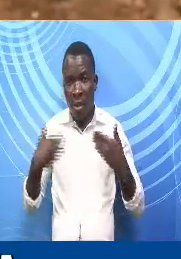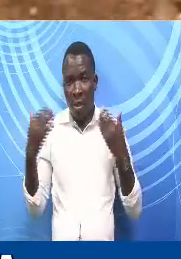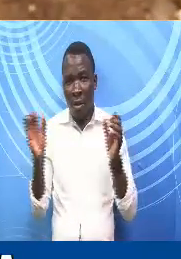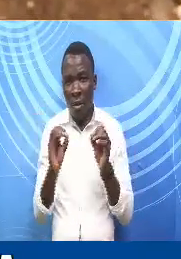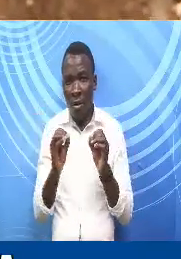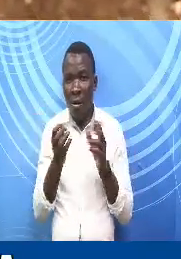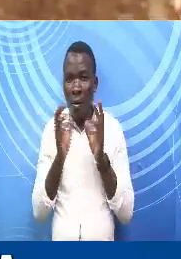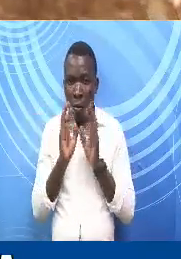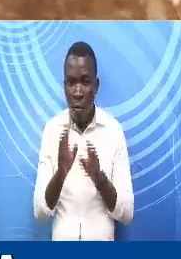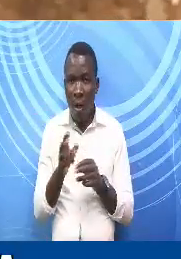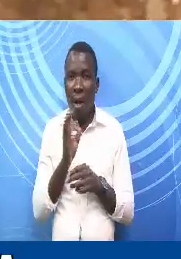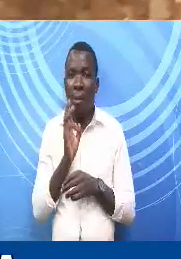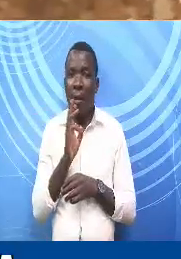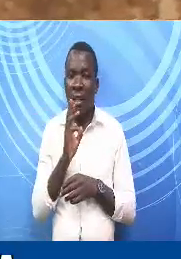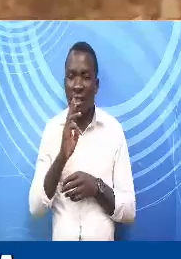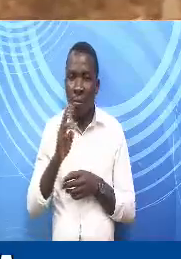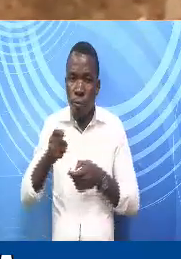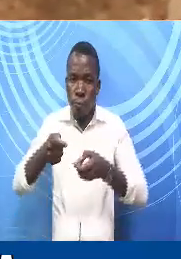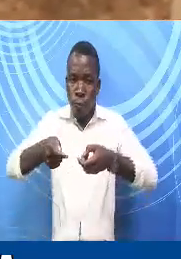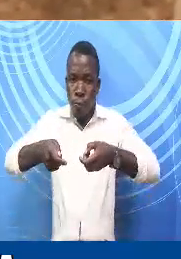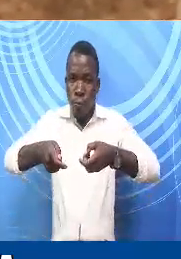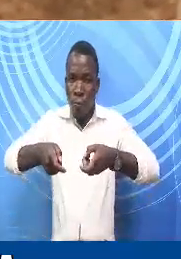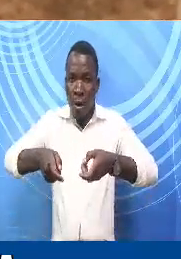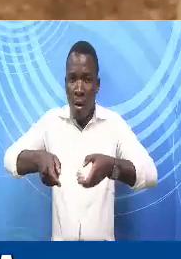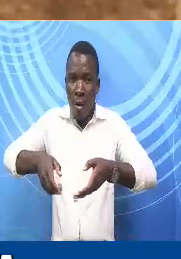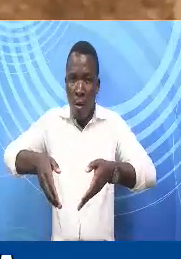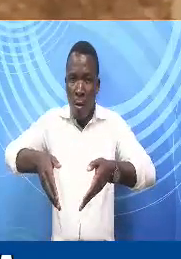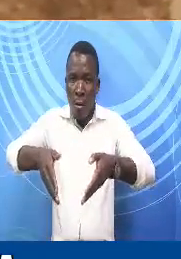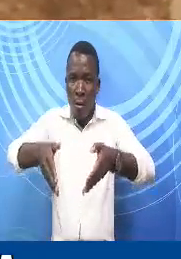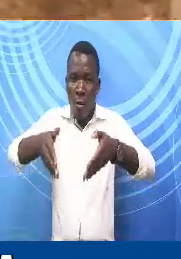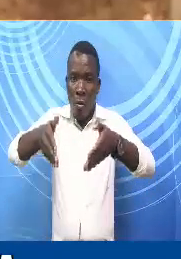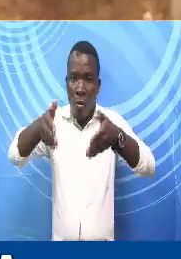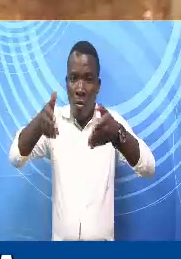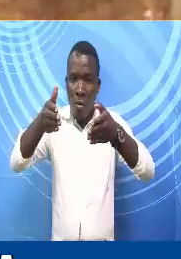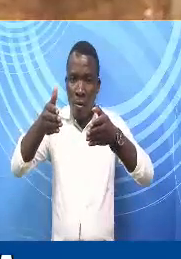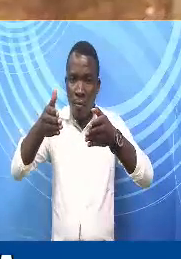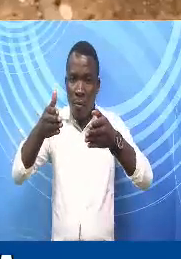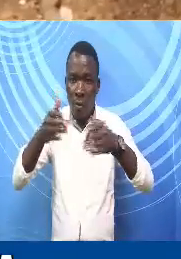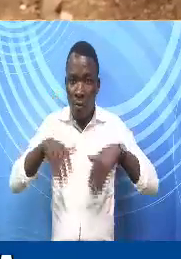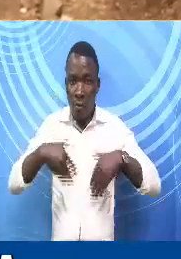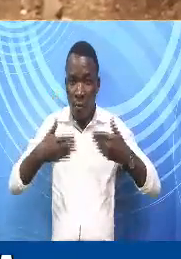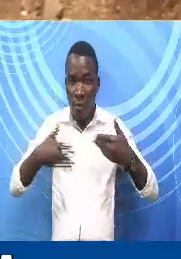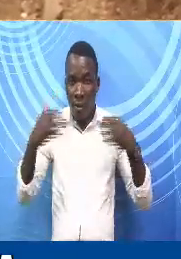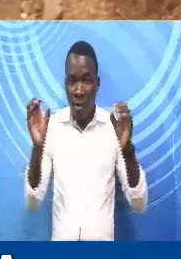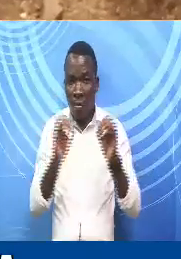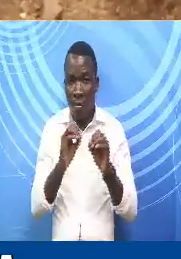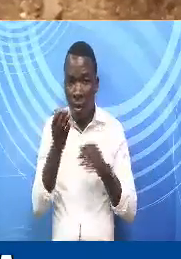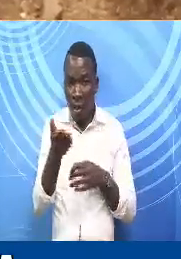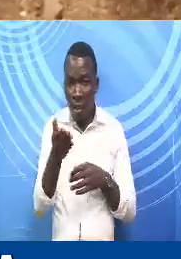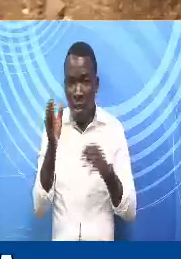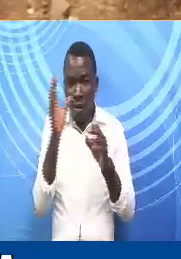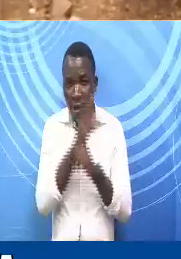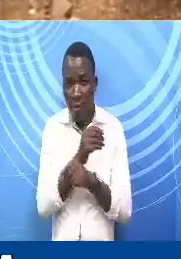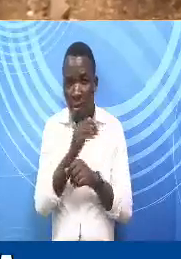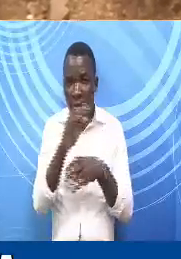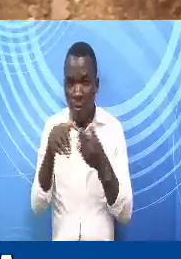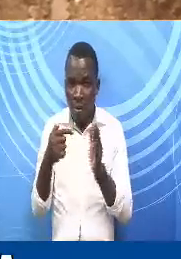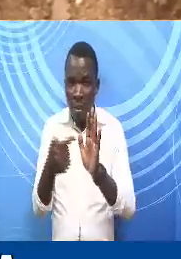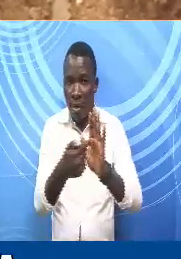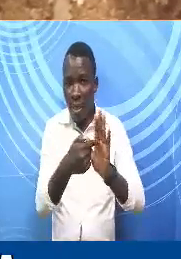agenda gutya ntibidushimishije hari abayabuze noneho abandi barimo barayamena bose bagaragaza ko ari ikosa rihari